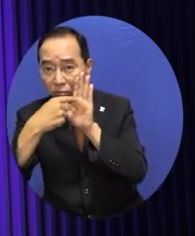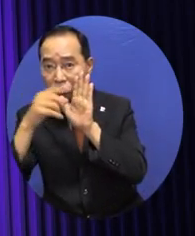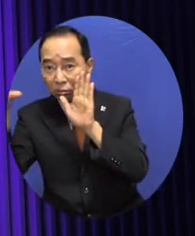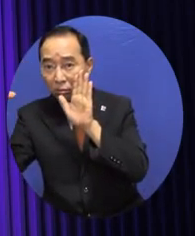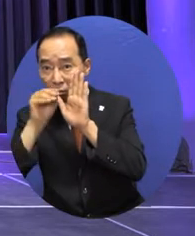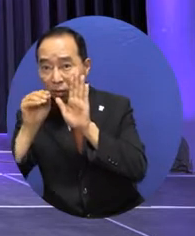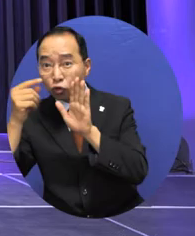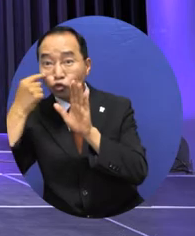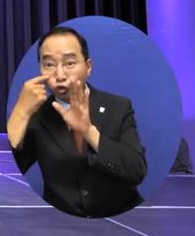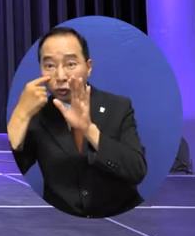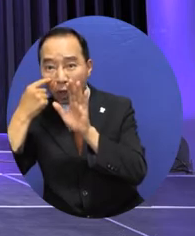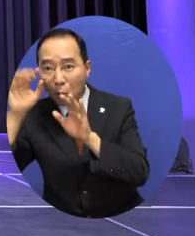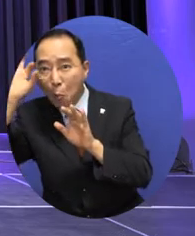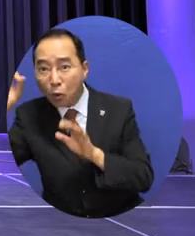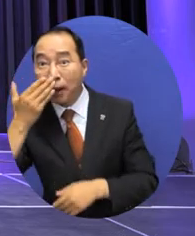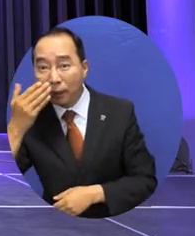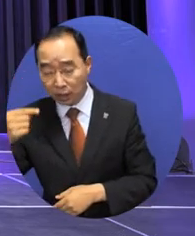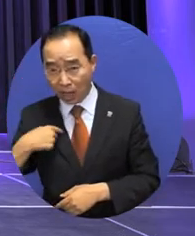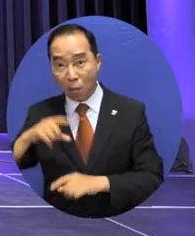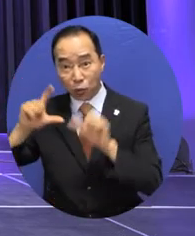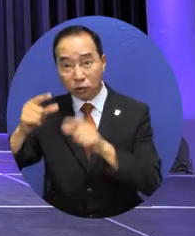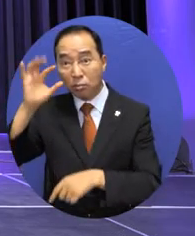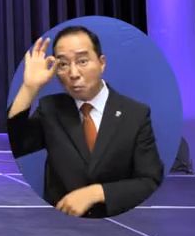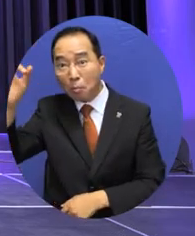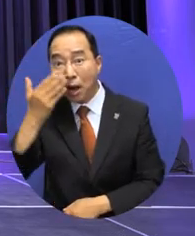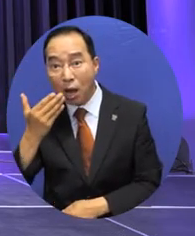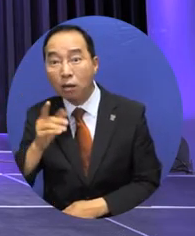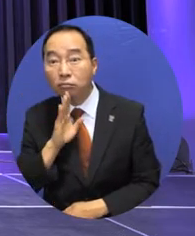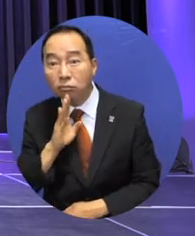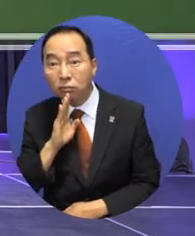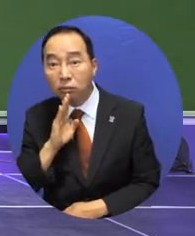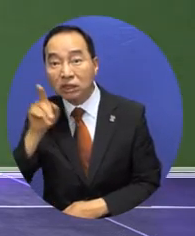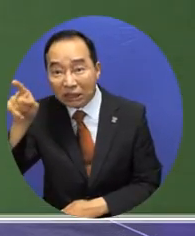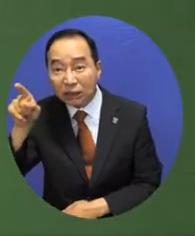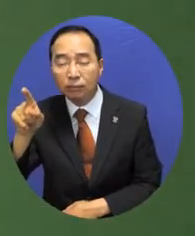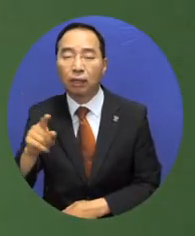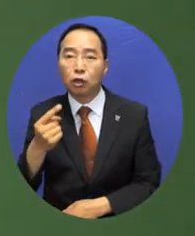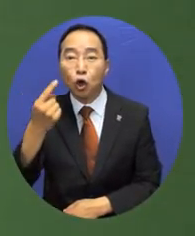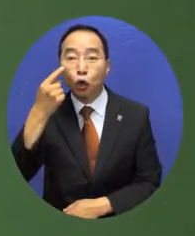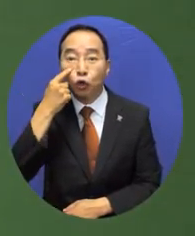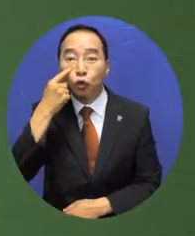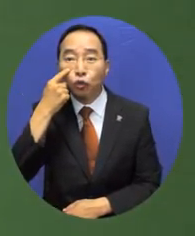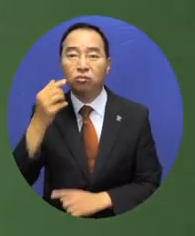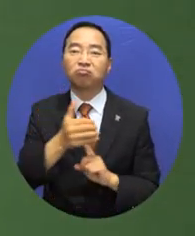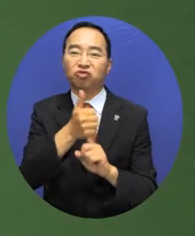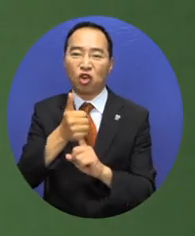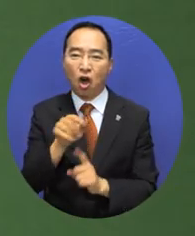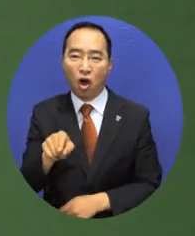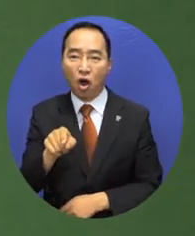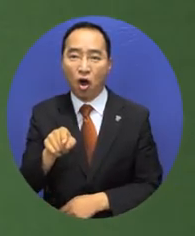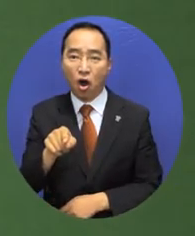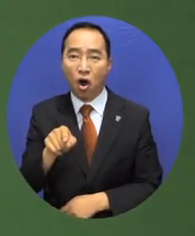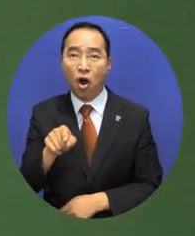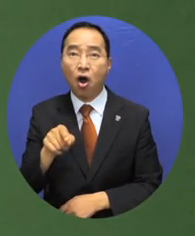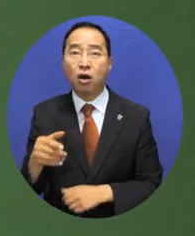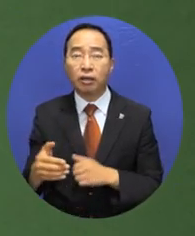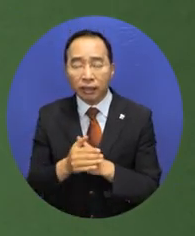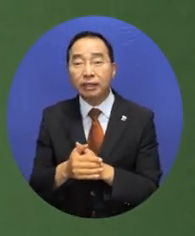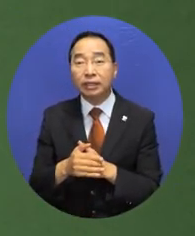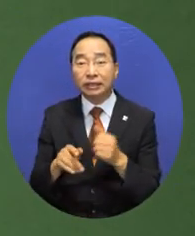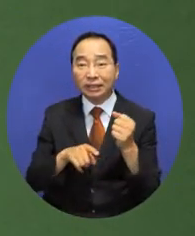눈부처란 것은 크게 세 가지 뜻입니다. 첫째 의미는 주객의